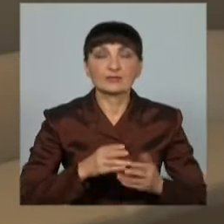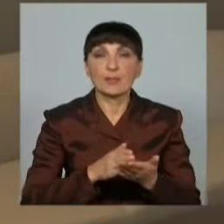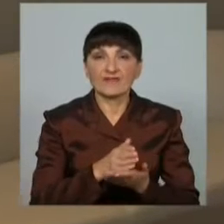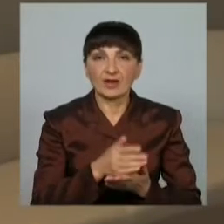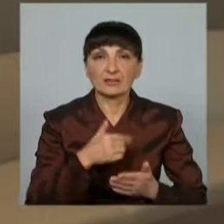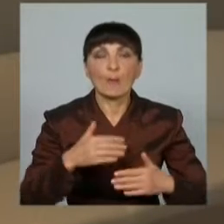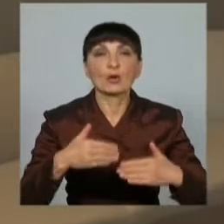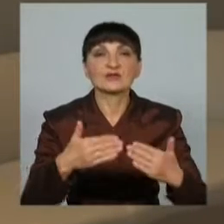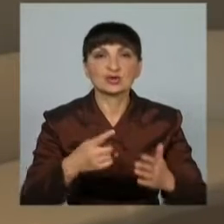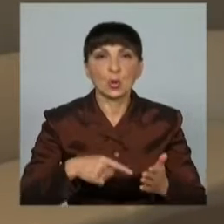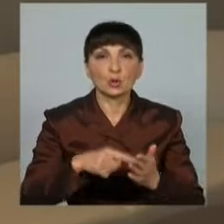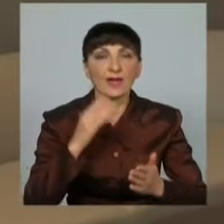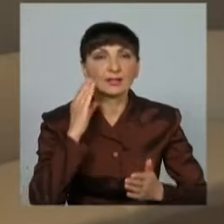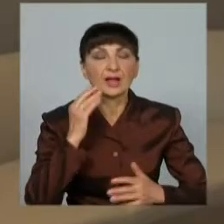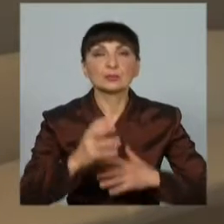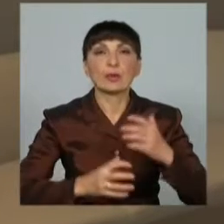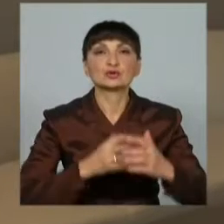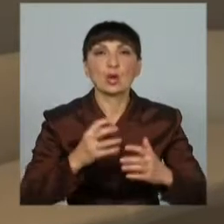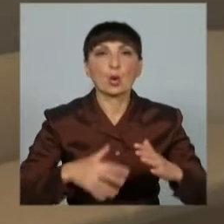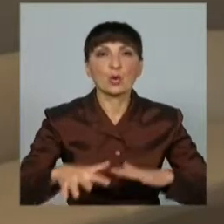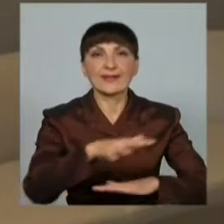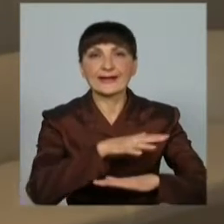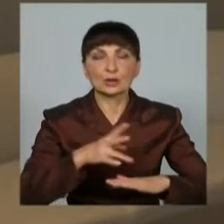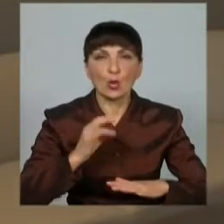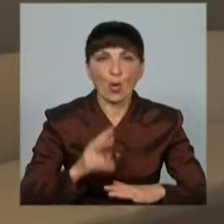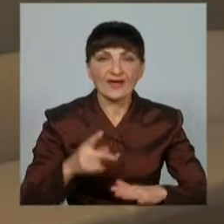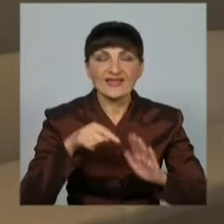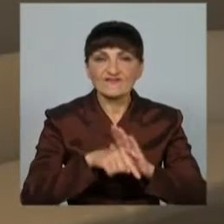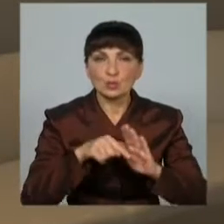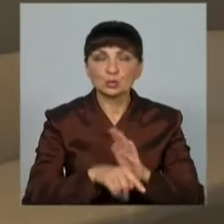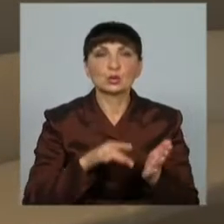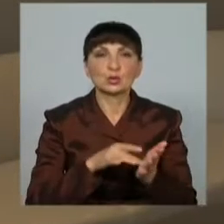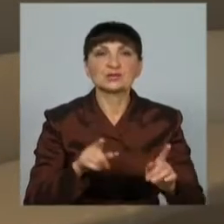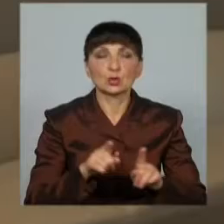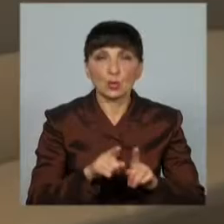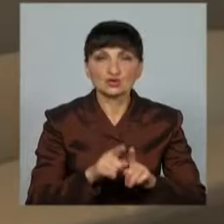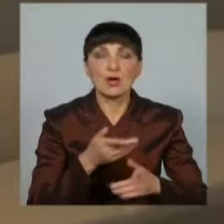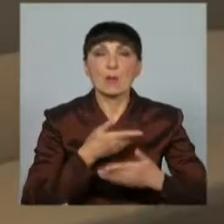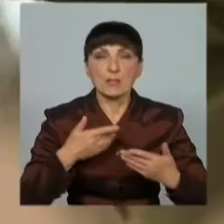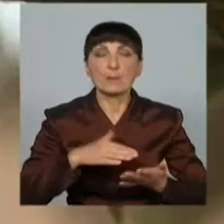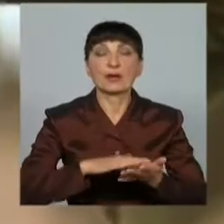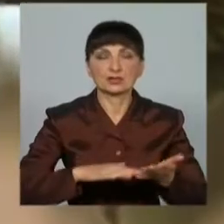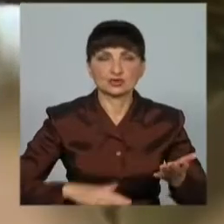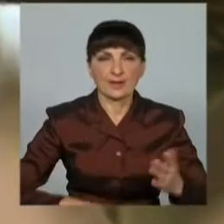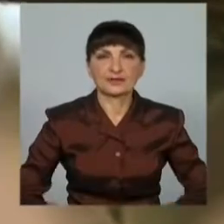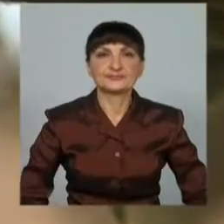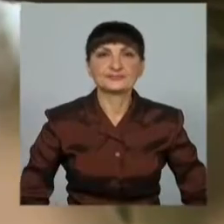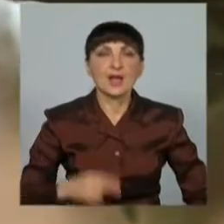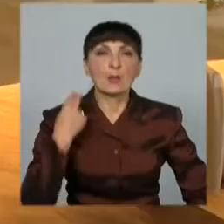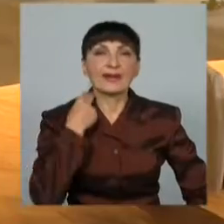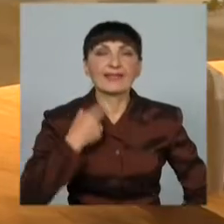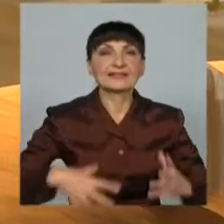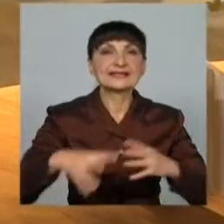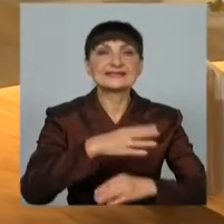по продвижению города Алматы на международном рынке и на рынке внутреннего туризма мы продолжаем. Британская сеть